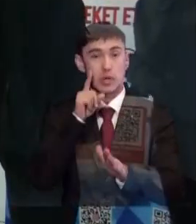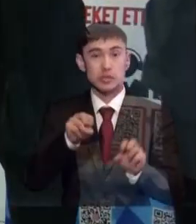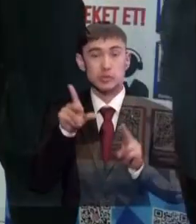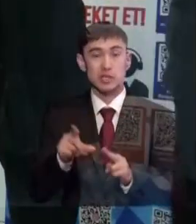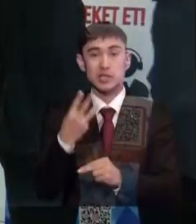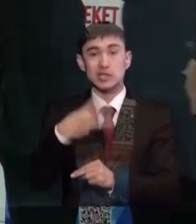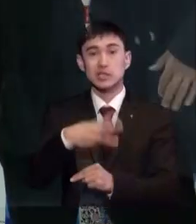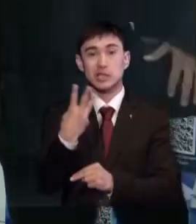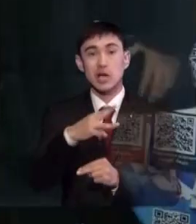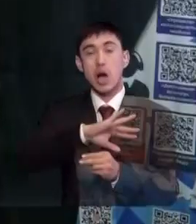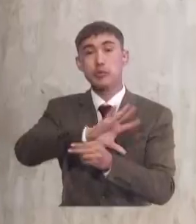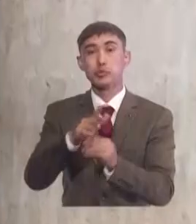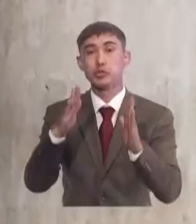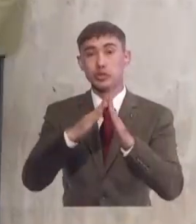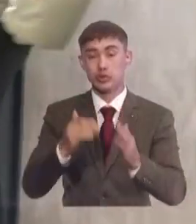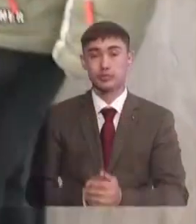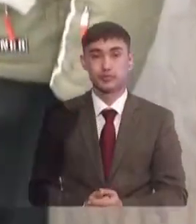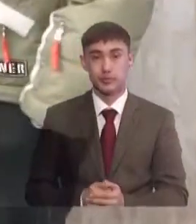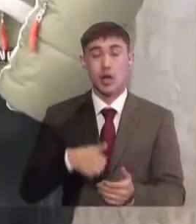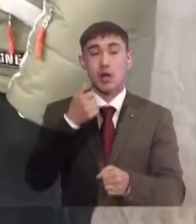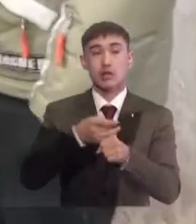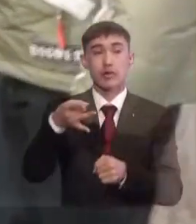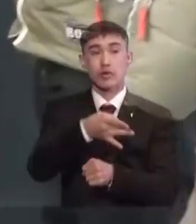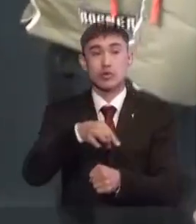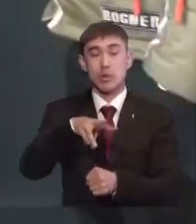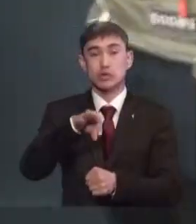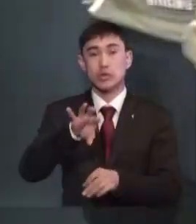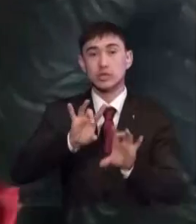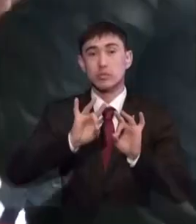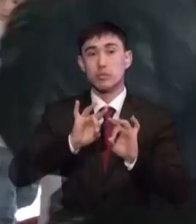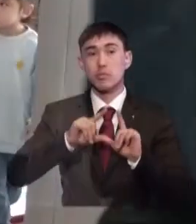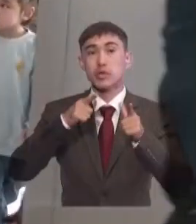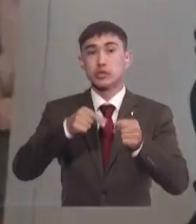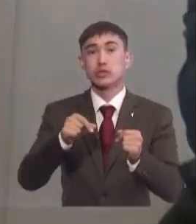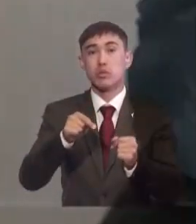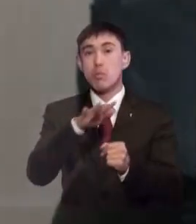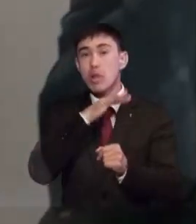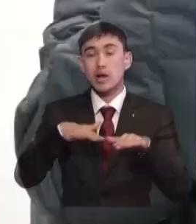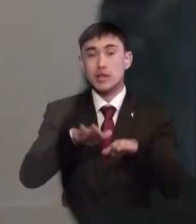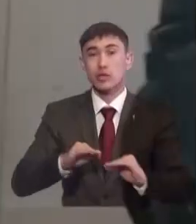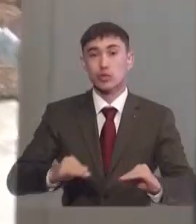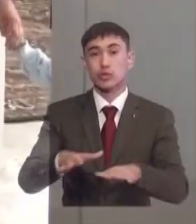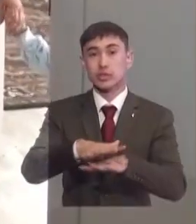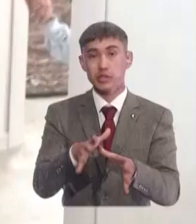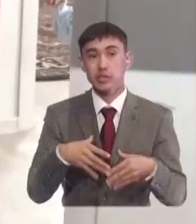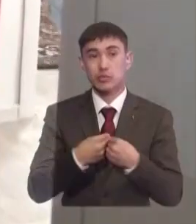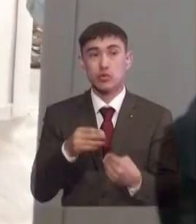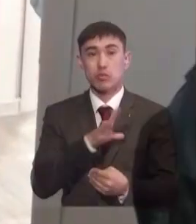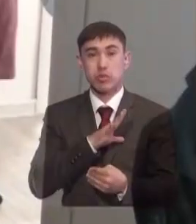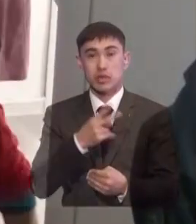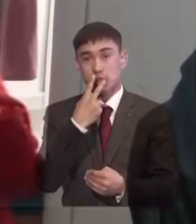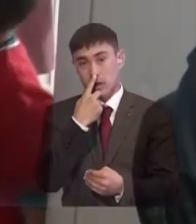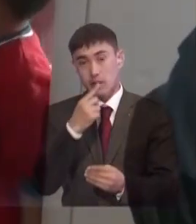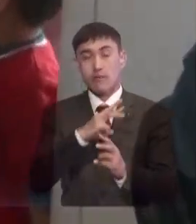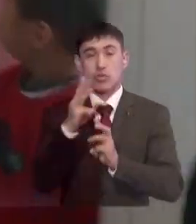них обеспечены жильем. Глава региона Марат Султангазиев также посетил многодетную семью, у которой совсем недавно произошел пожар в